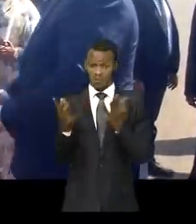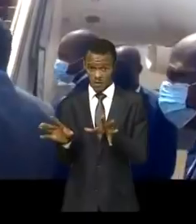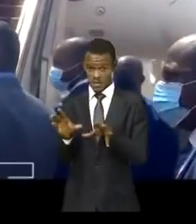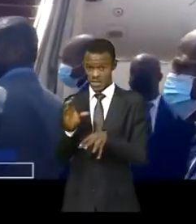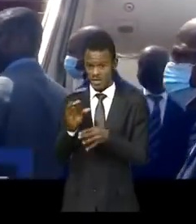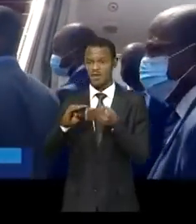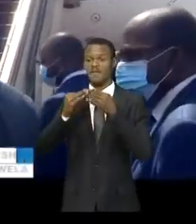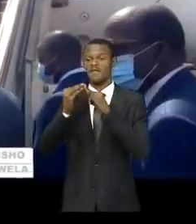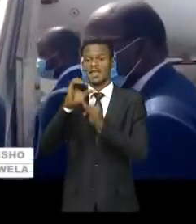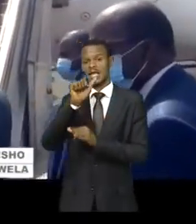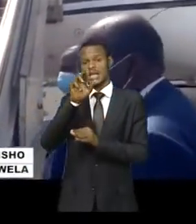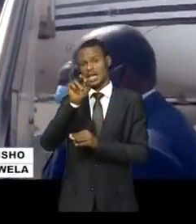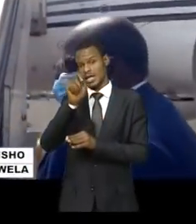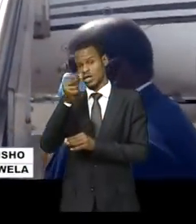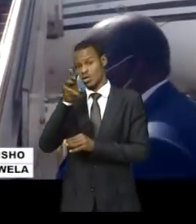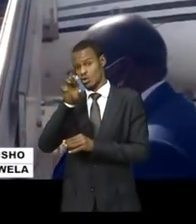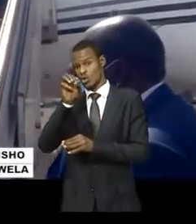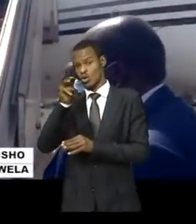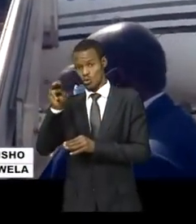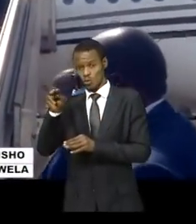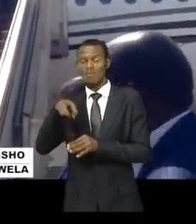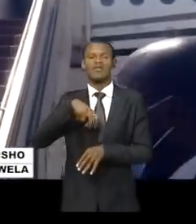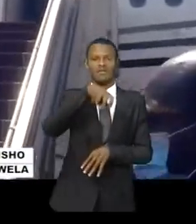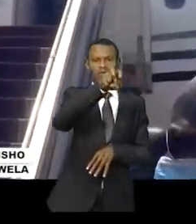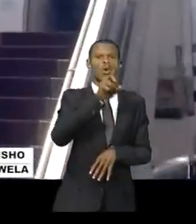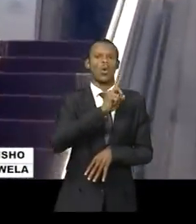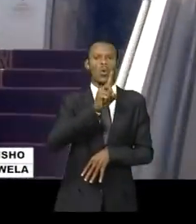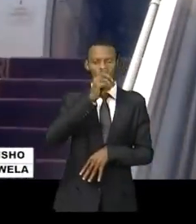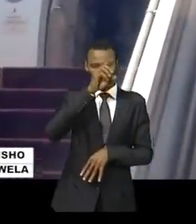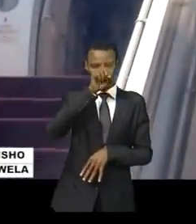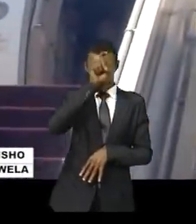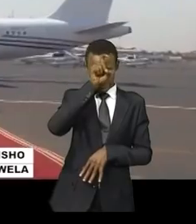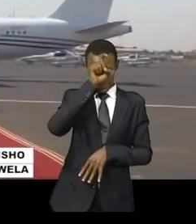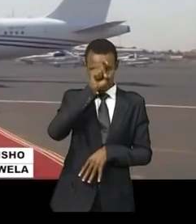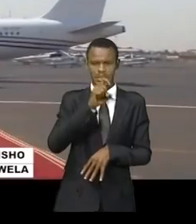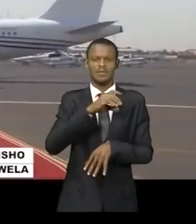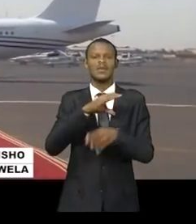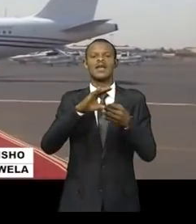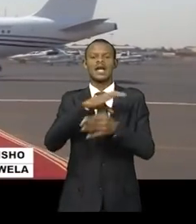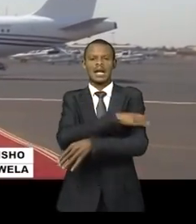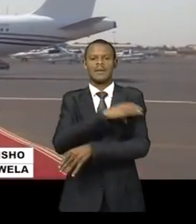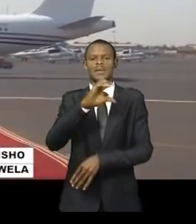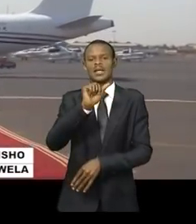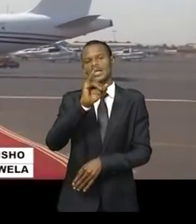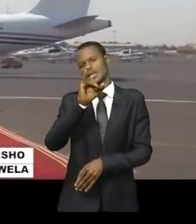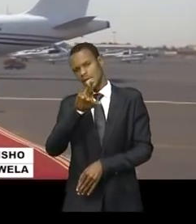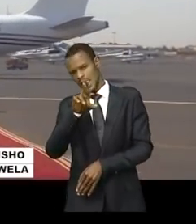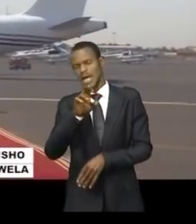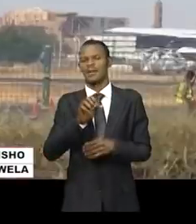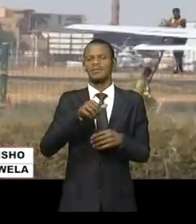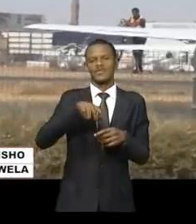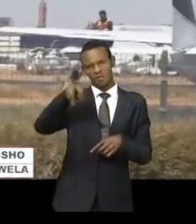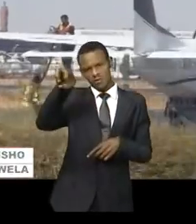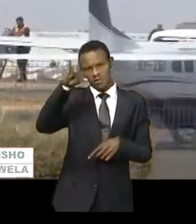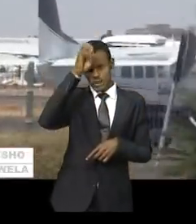de médiation du président de l'Union africaine le conduira au Caire en Égypte, puis à Addis Abeba, capitale